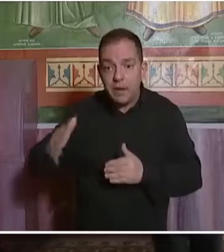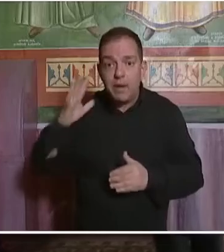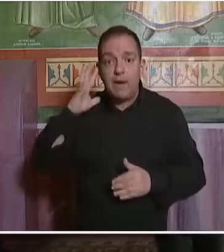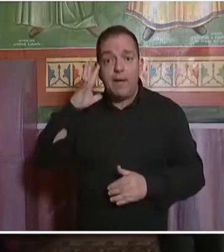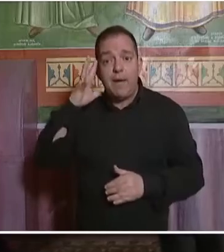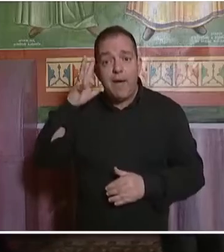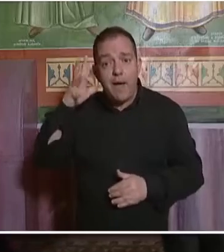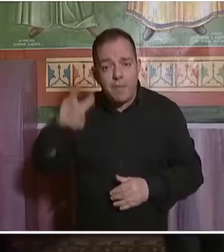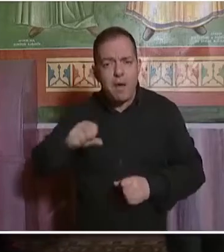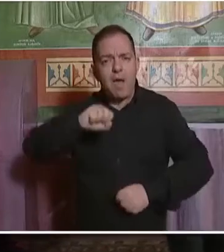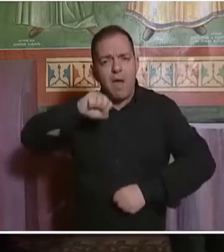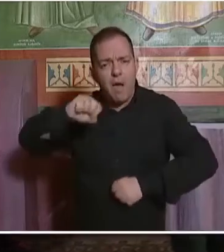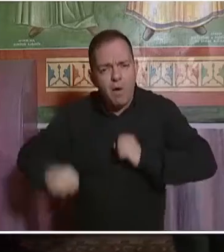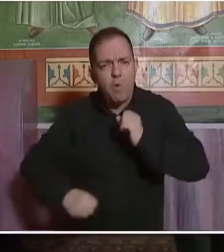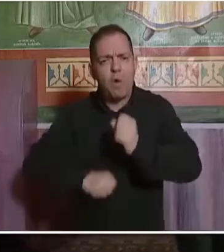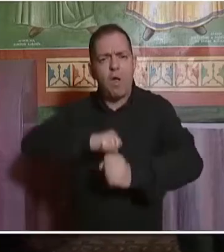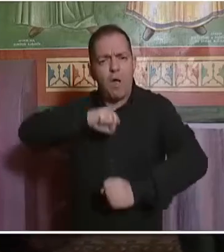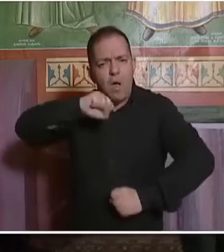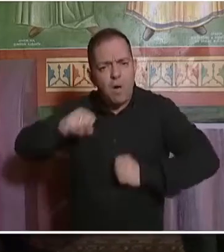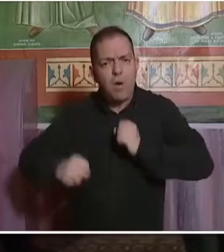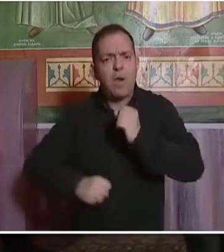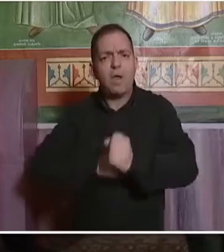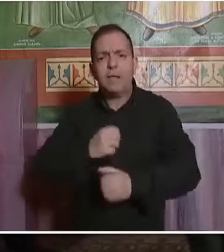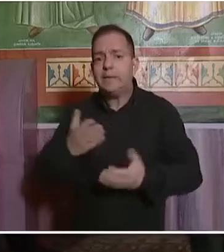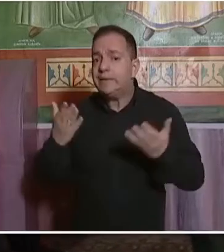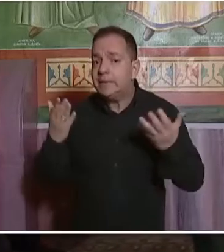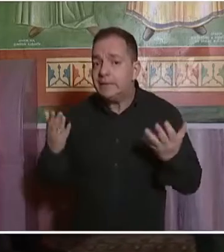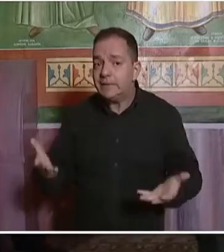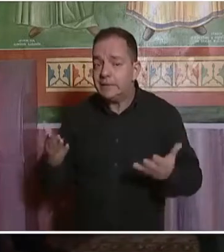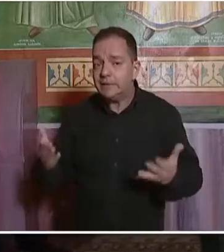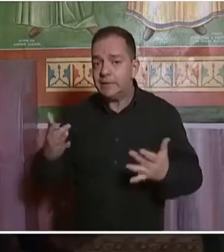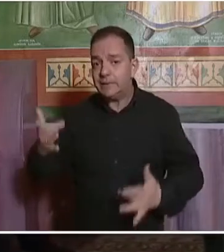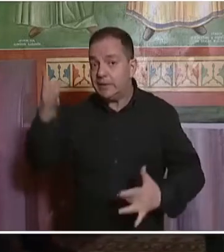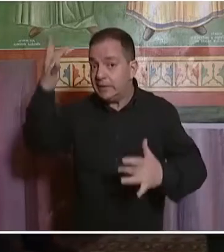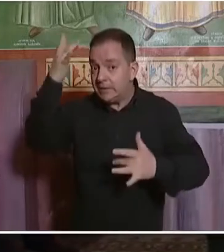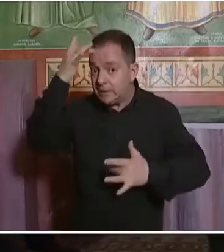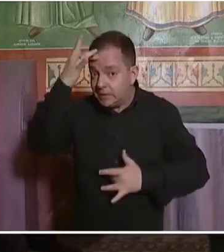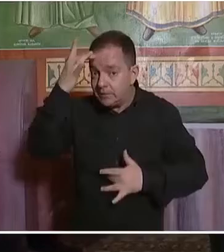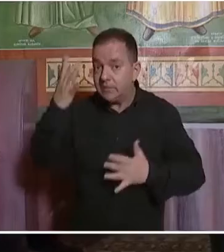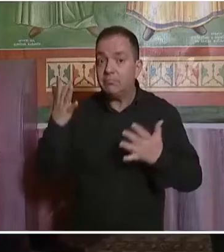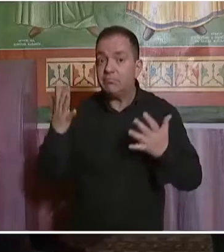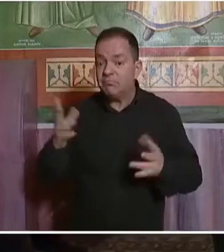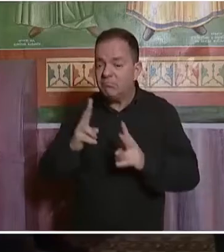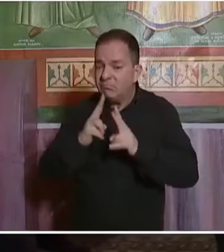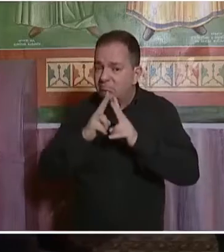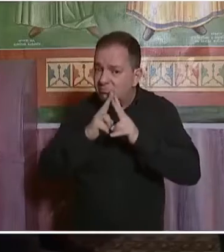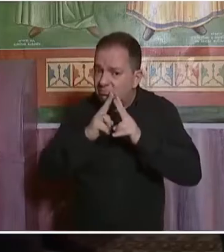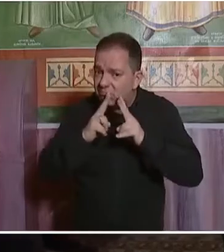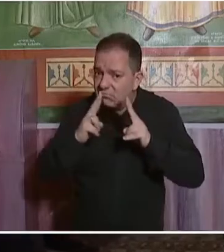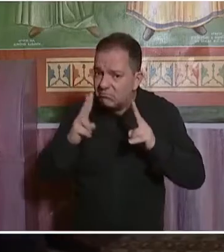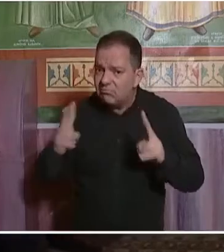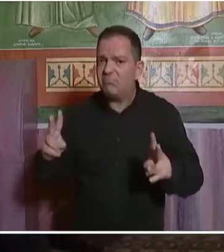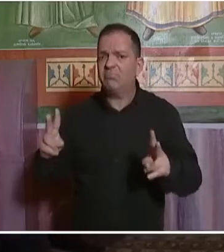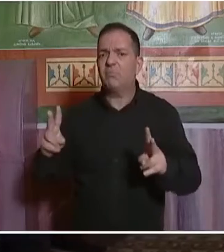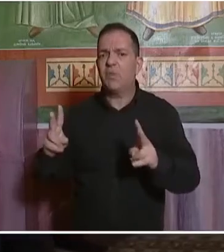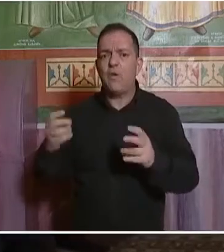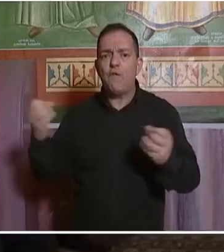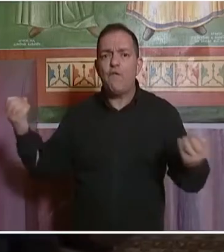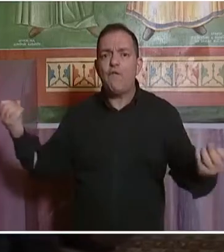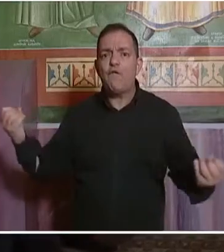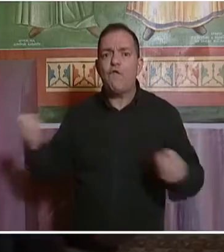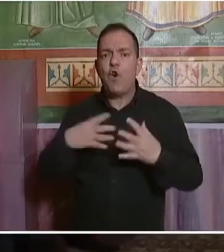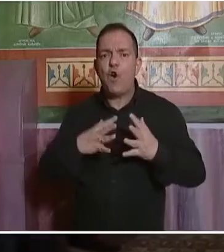καθημερινό μας αγώνα, είναι η συνείδησή μας να είναι καθαρή και